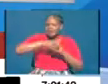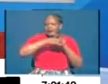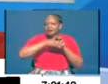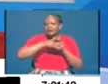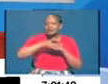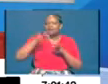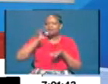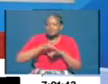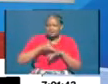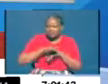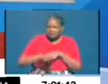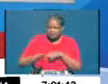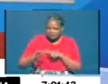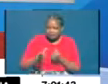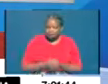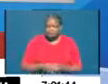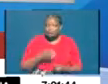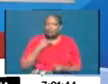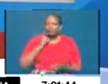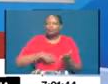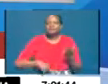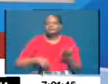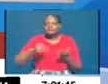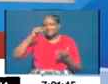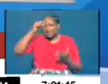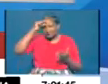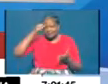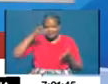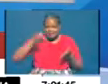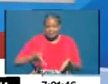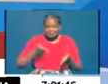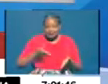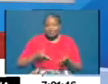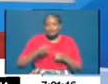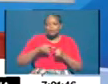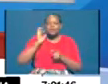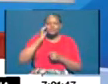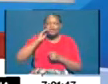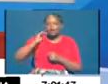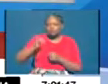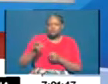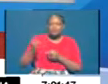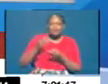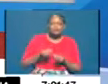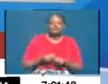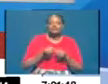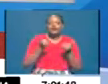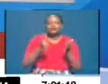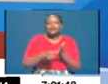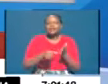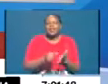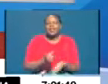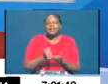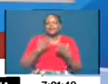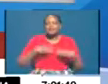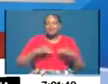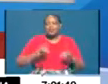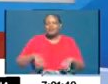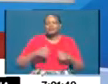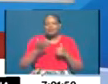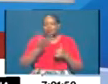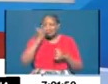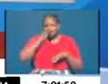bwenyenye huyo. Wameitaka serikali sasa ya kaunti hiyo kuingilia kati na kuwasaidia wakazi walioathirika kwa